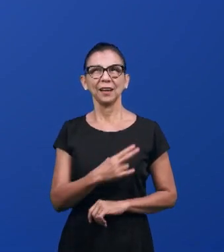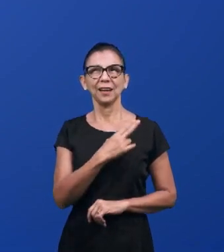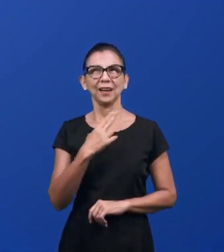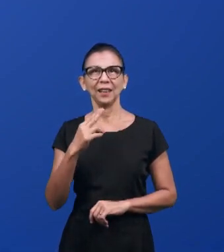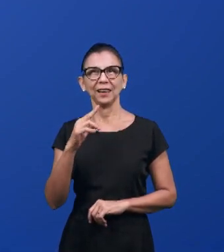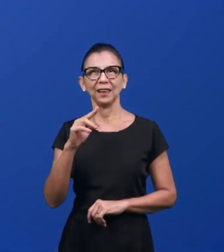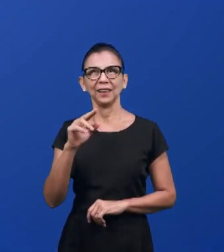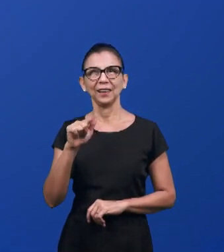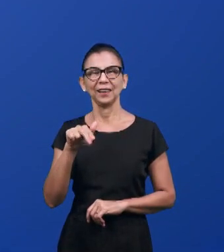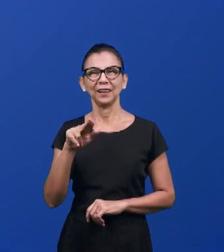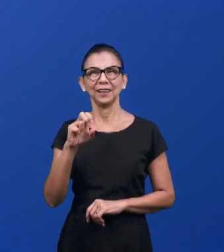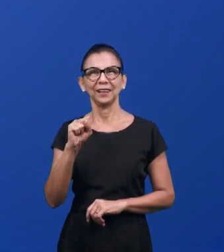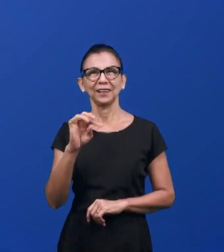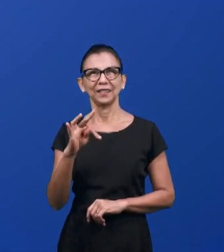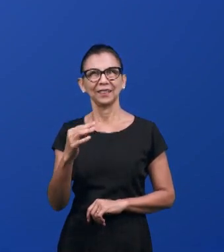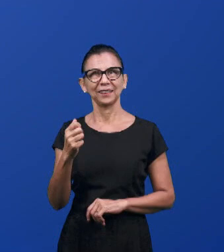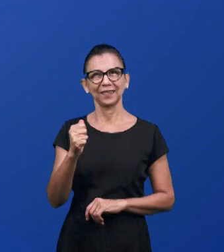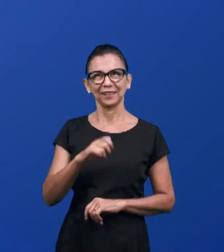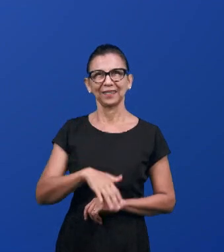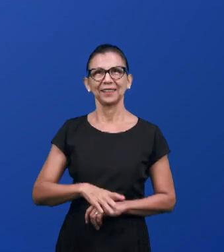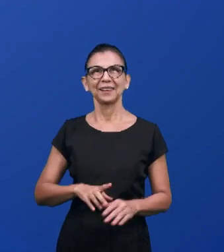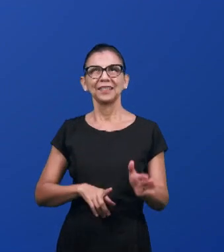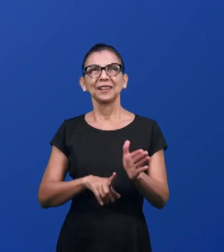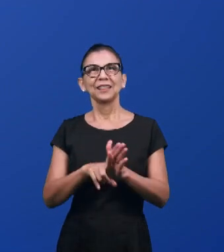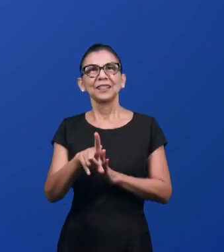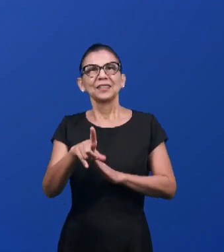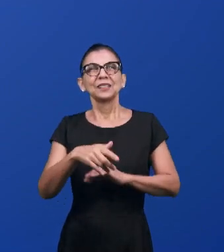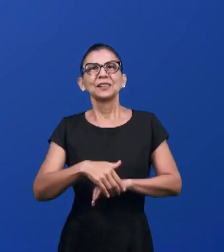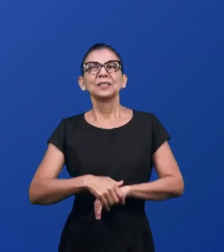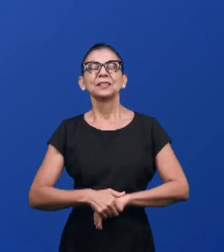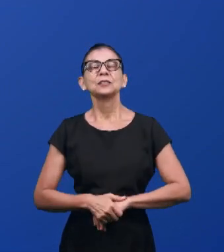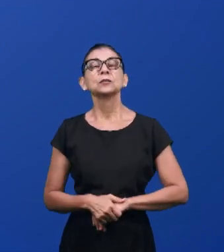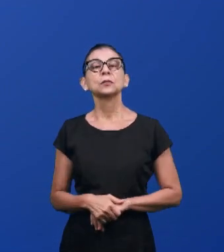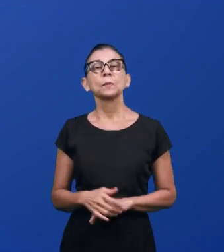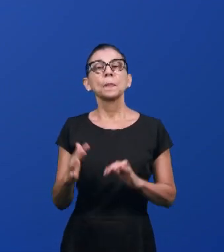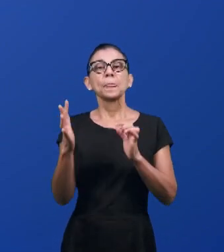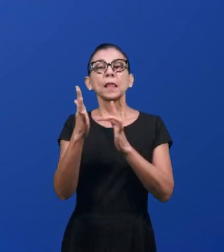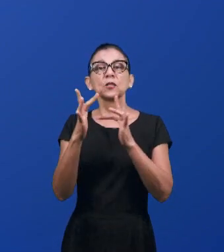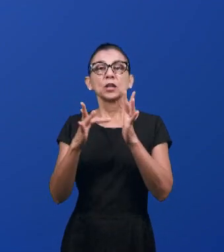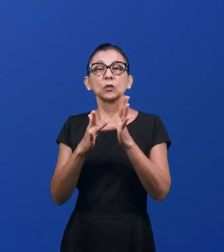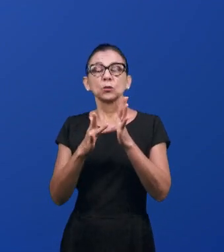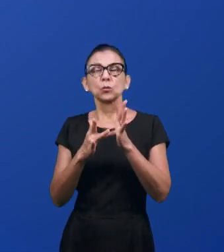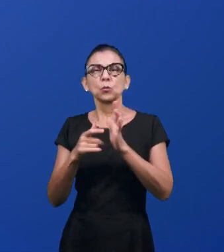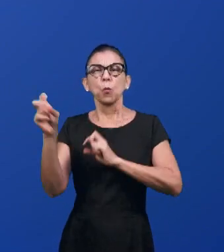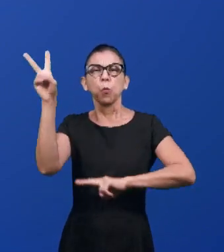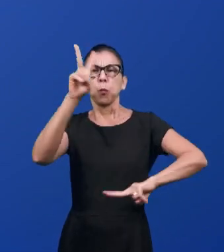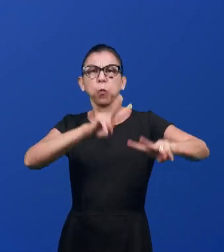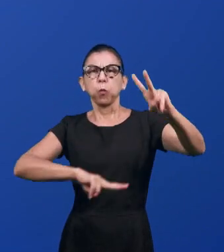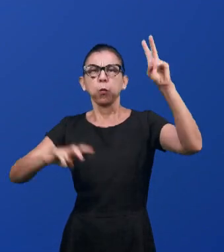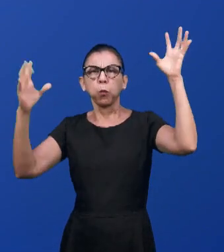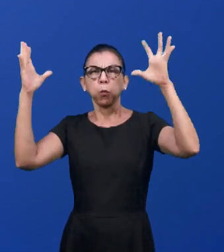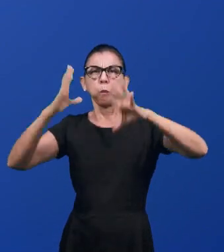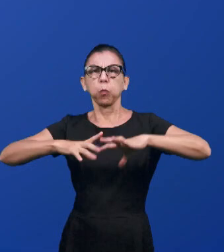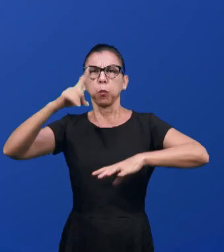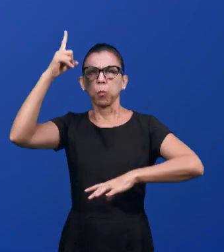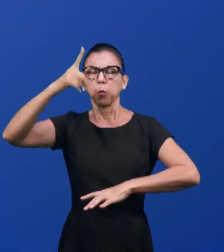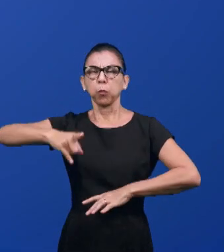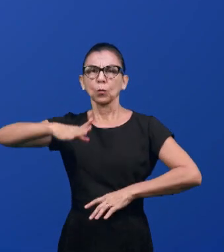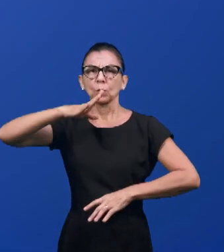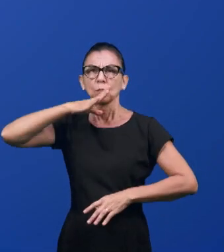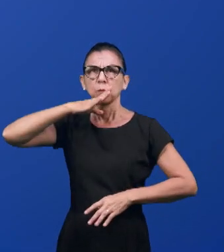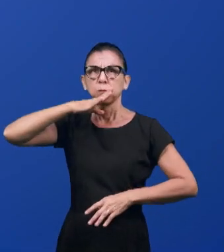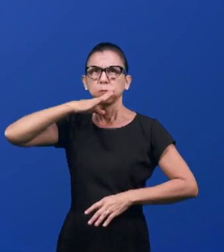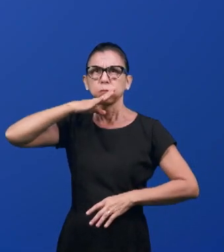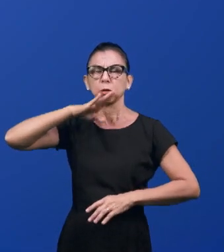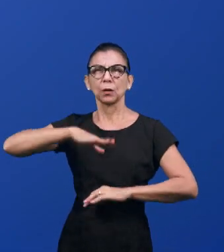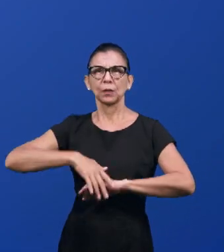suis de l'église chrétienne Maranatha. Question pour les enfants. Quand Jésus reprend la tempête dans le mar de la Galilée, d'où était le mystère